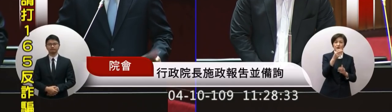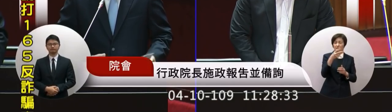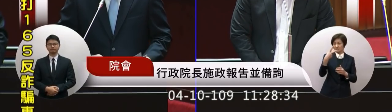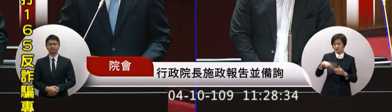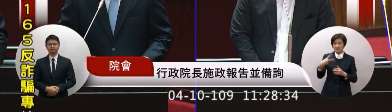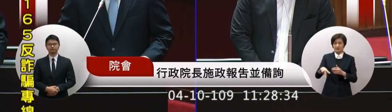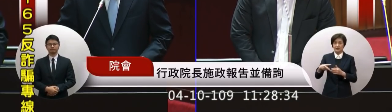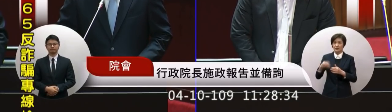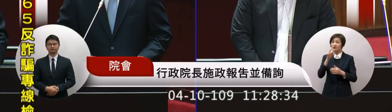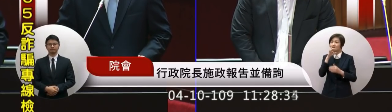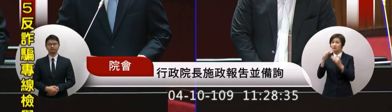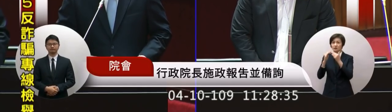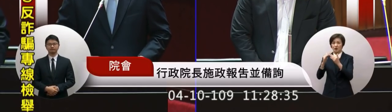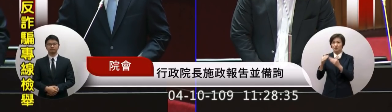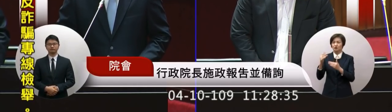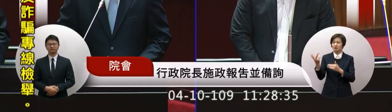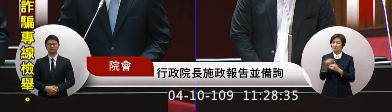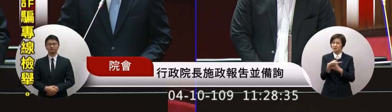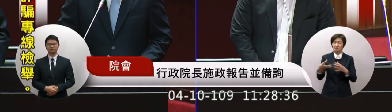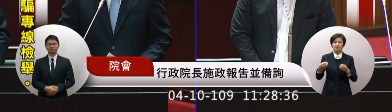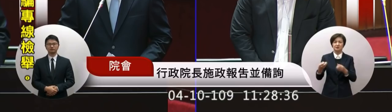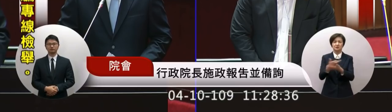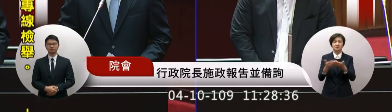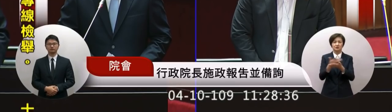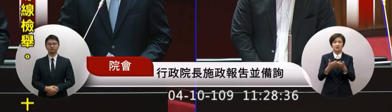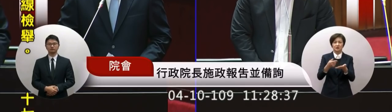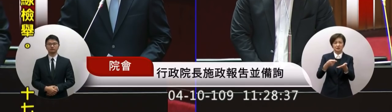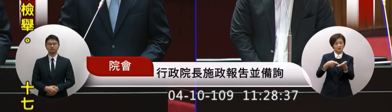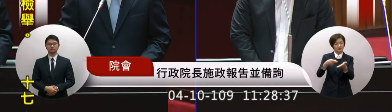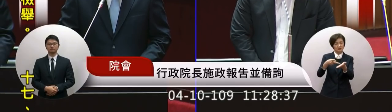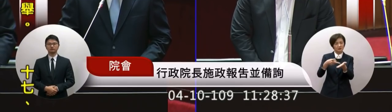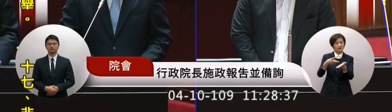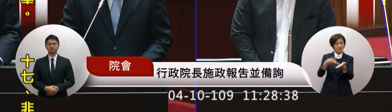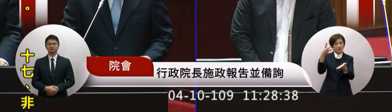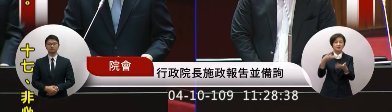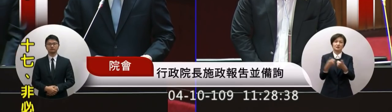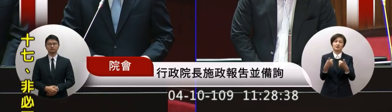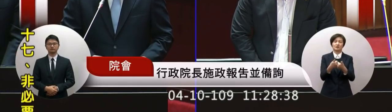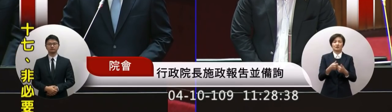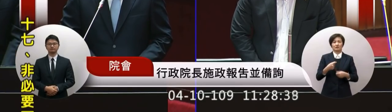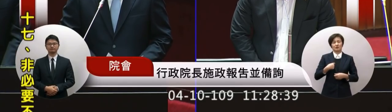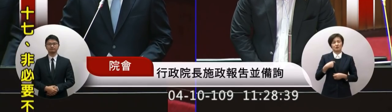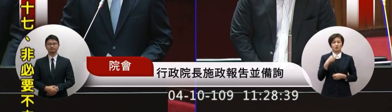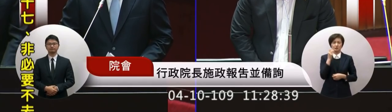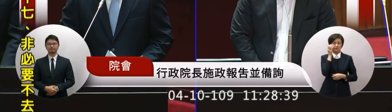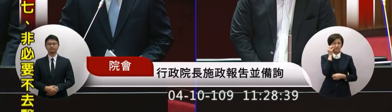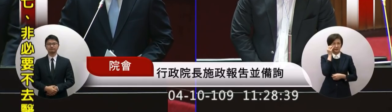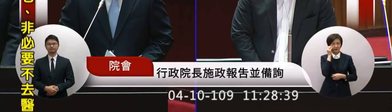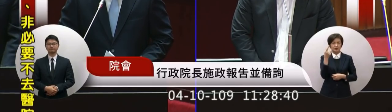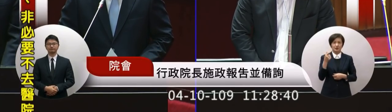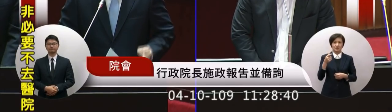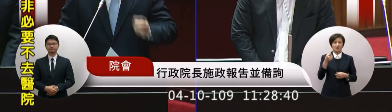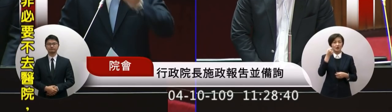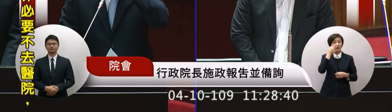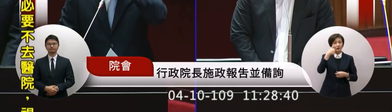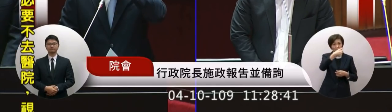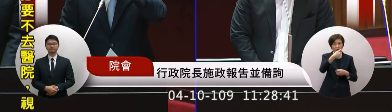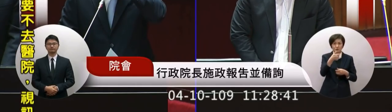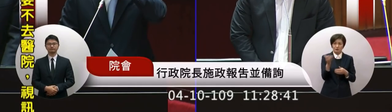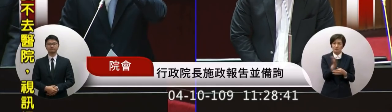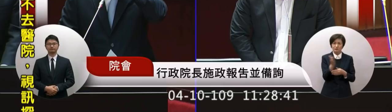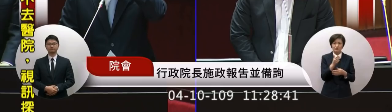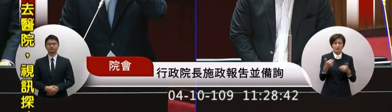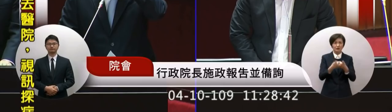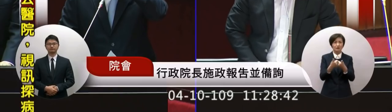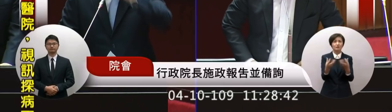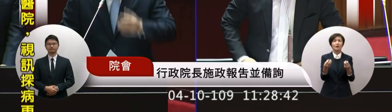过程，吼、哦，平均两三个月拢有一道的这个会议。但是我观察最近已经超过五个月无开会啊，敢会咱讲一下即马